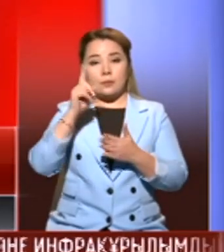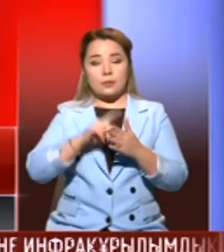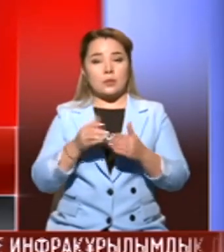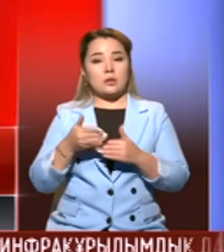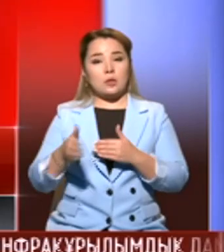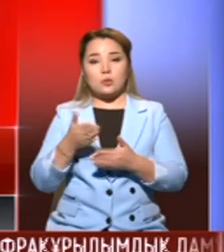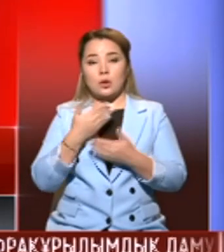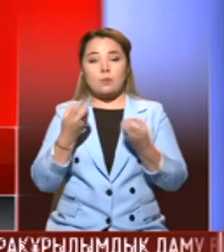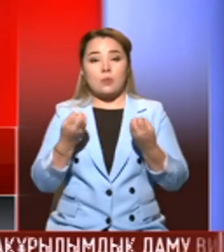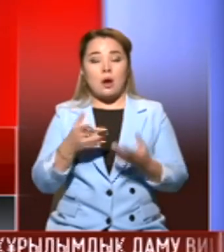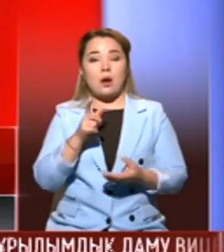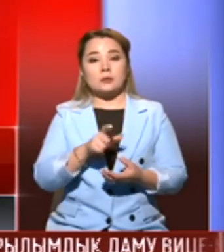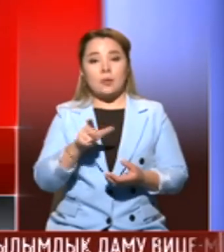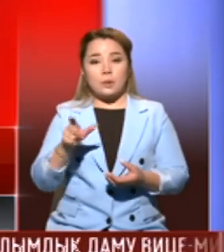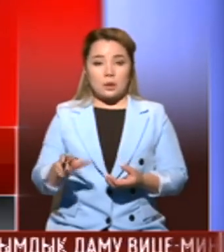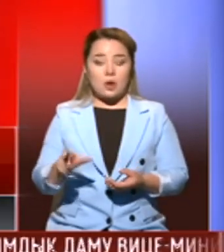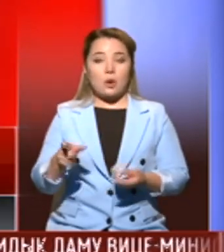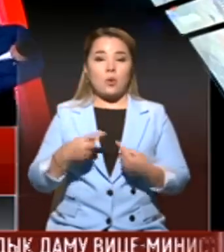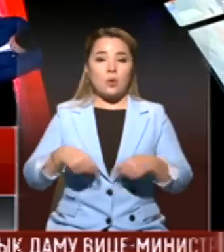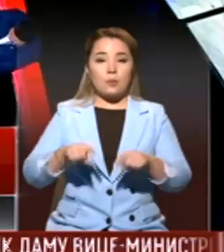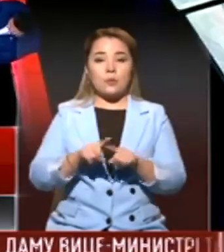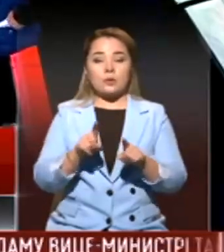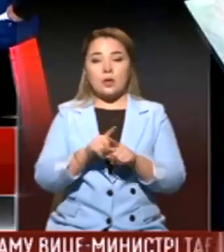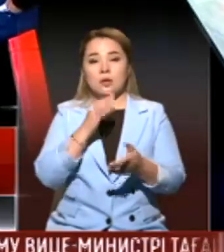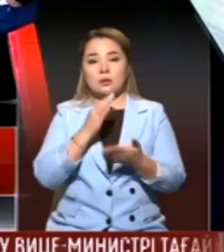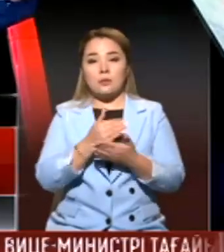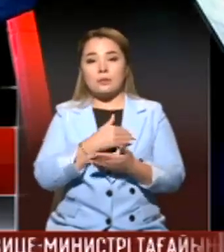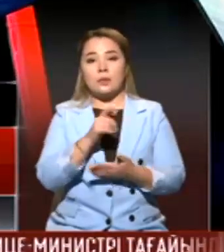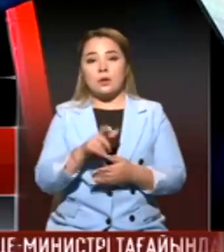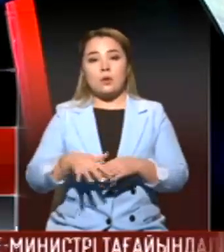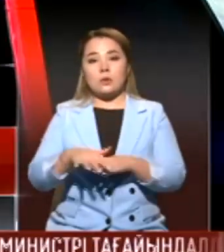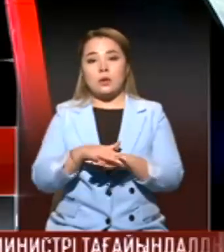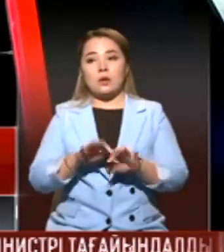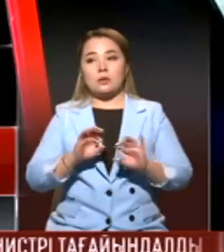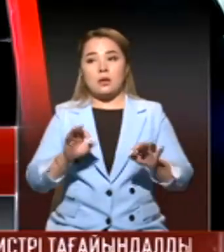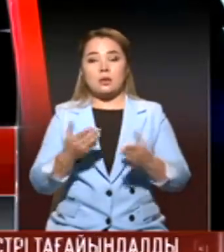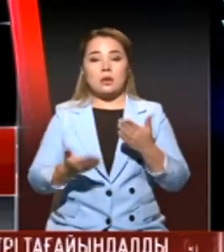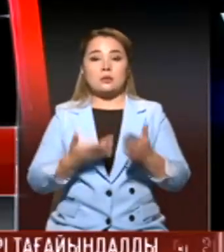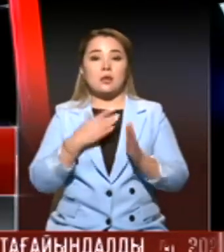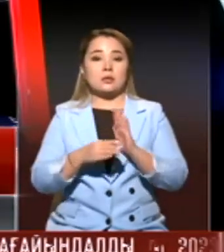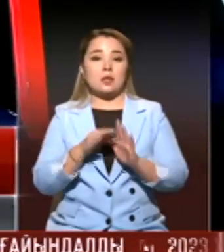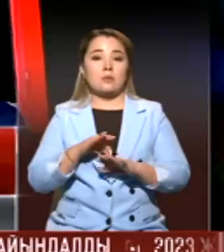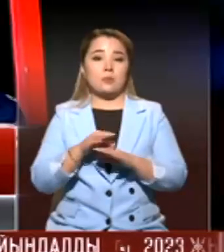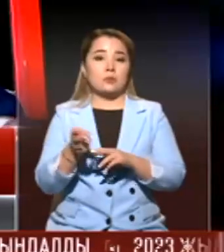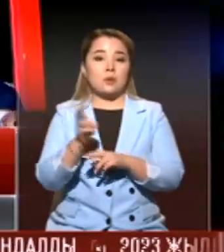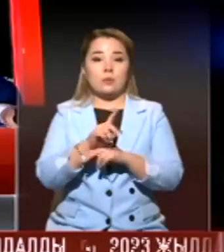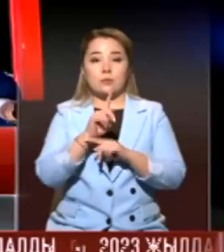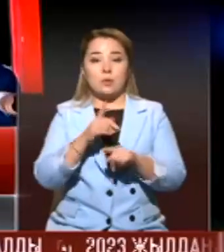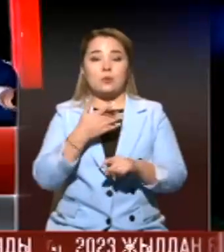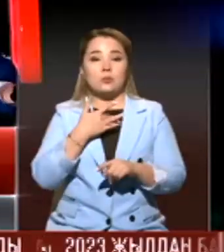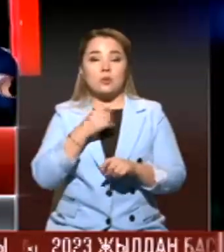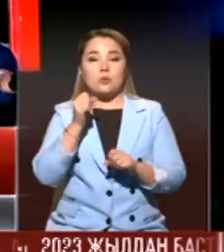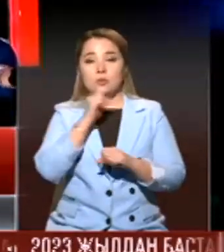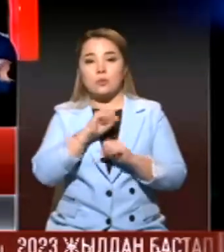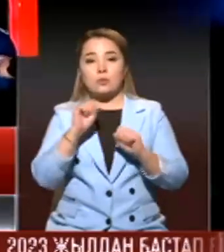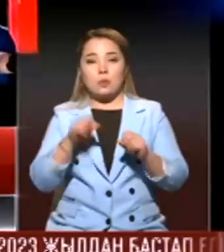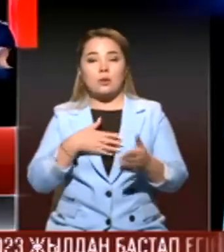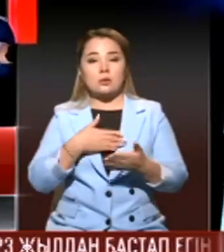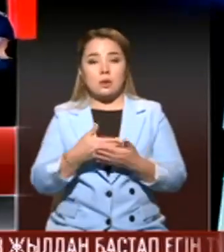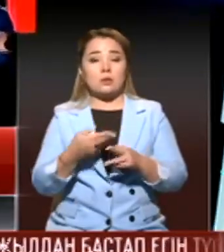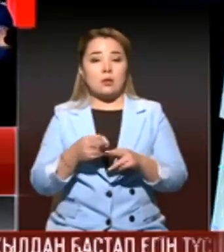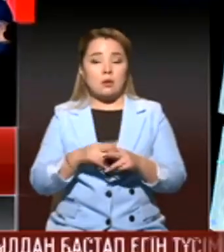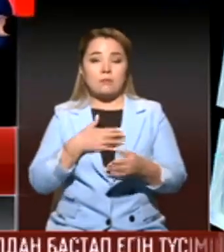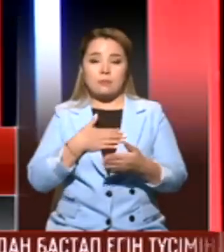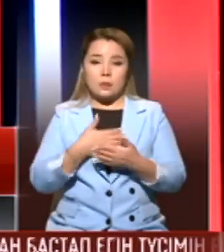отқан жоқпын, бірақ бұл азаматтық қоғам. Бұл жерде айта кетуіміз керек көрермендерімізге. Егер сіз сайлауға бармасаңыз, ертең дауысыңыз ұрлануы мүмкін мысалы. Әбден мүмкін, иә.